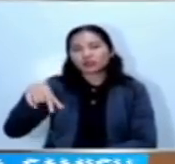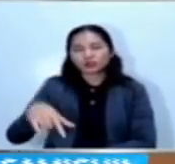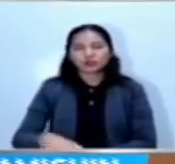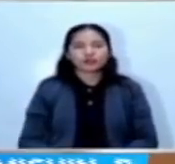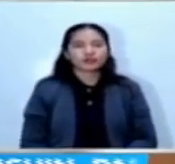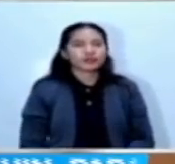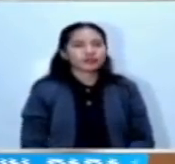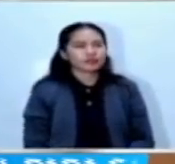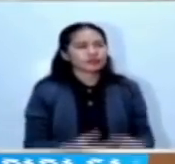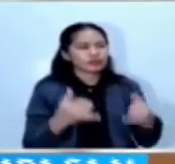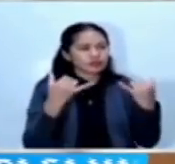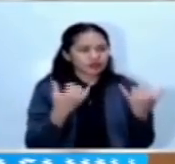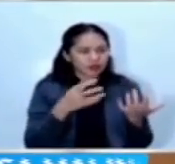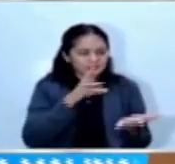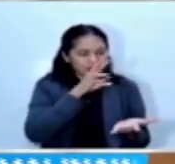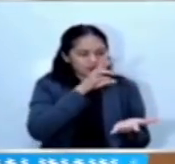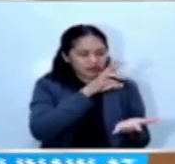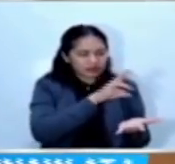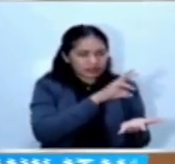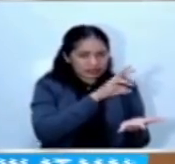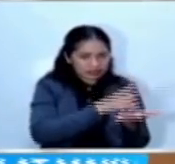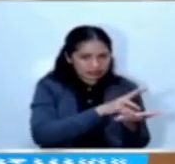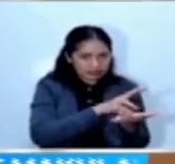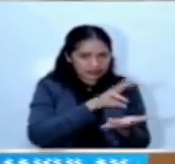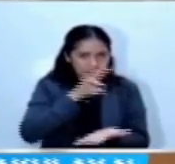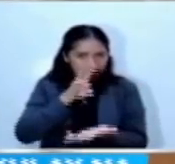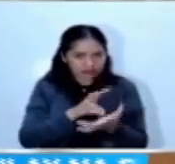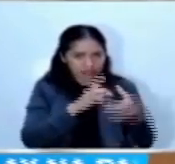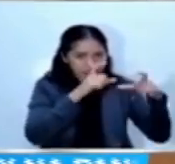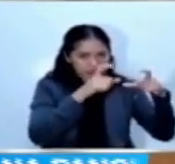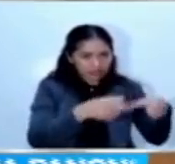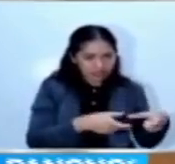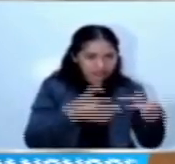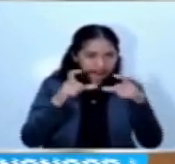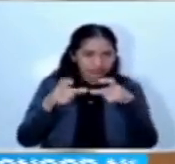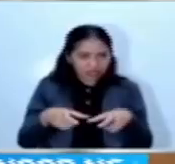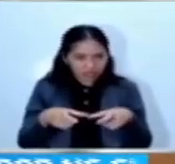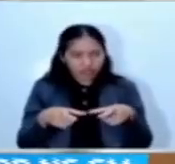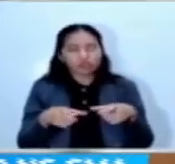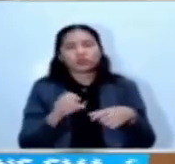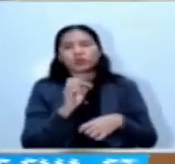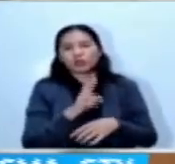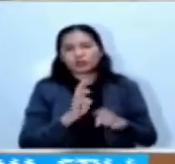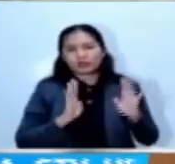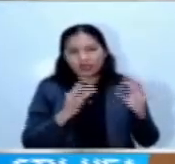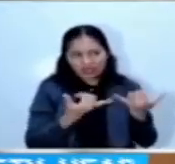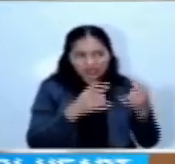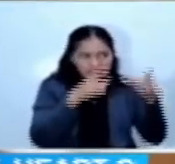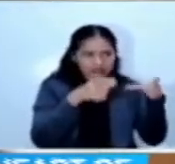pinapatupad, makakatulong po ba ito para mapabagal din yung hawaan o yung kaso po eh mapababa rin?